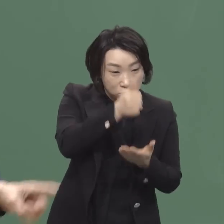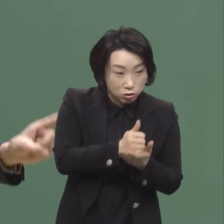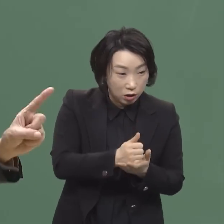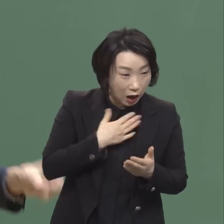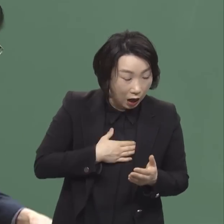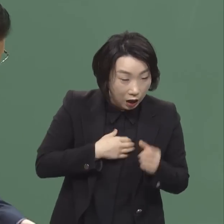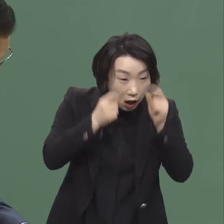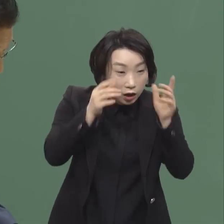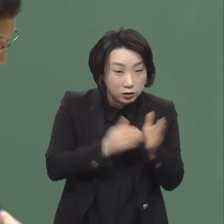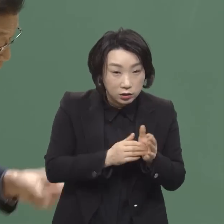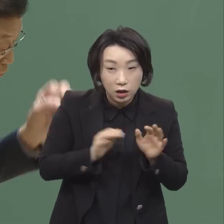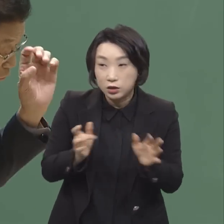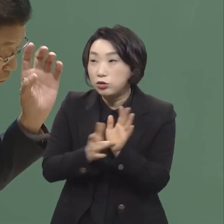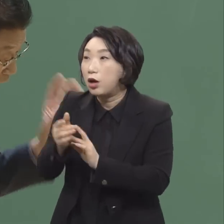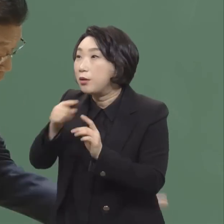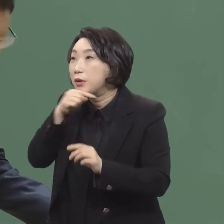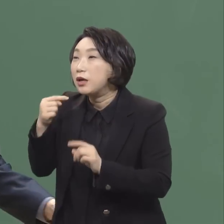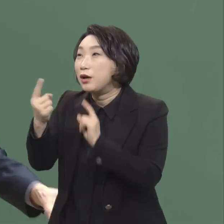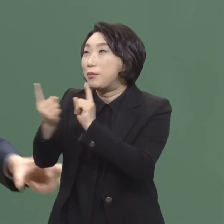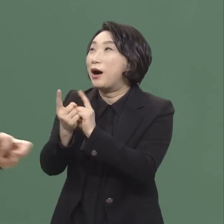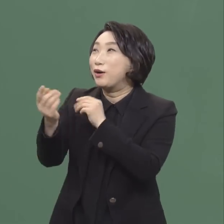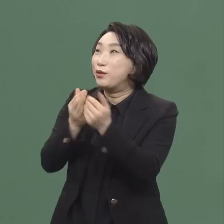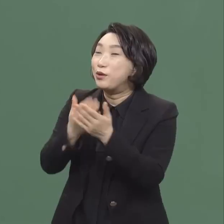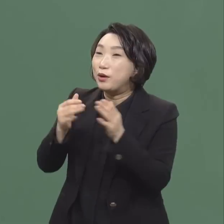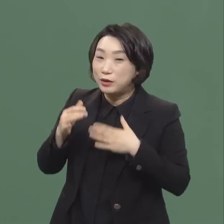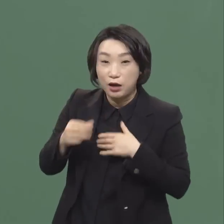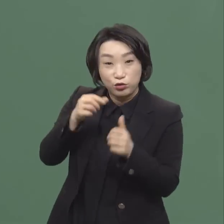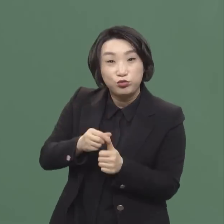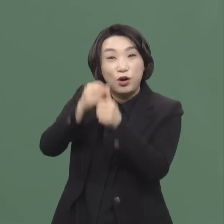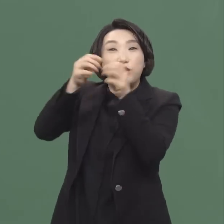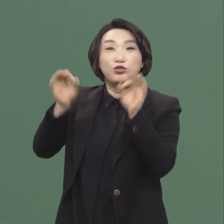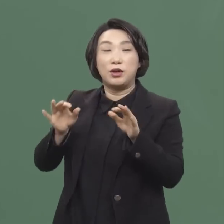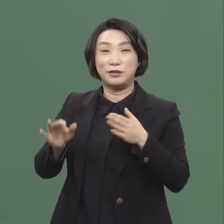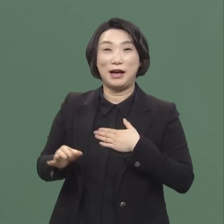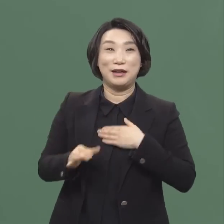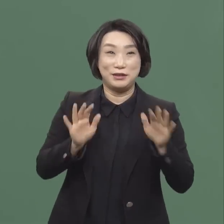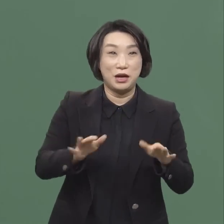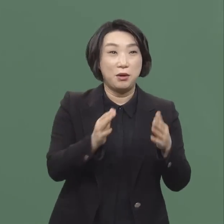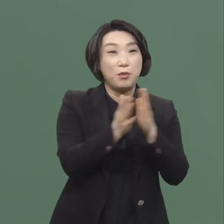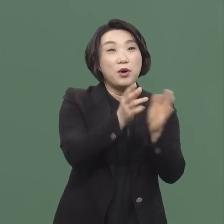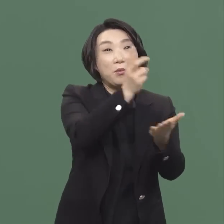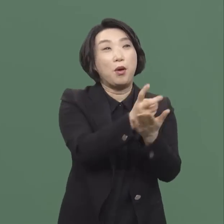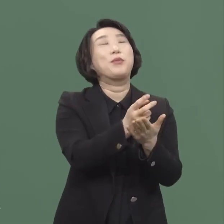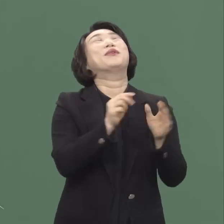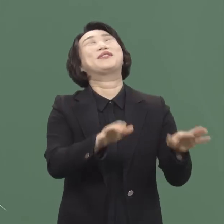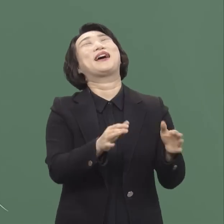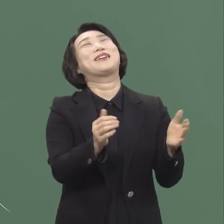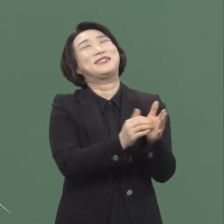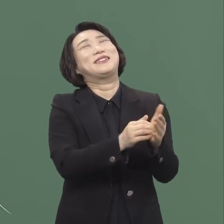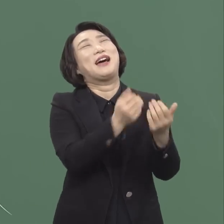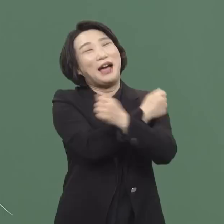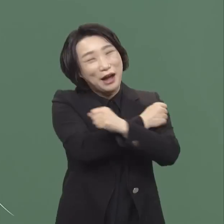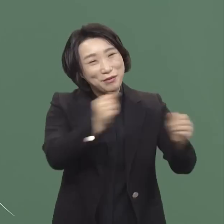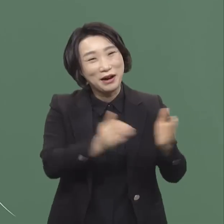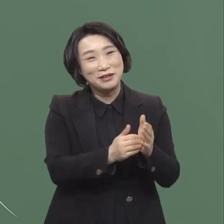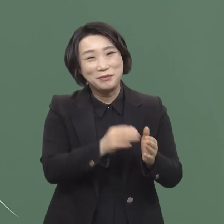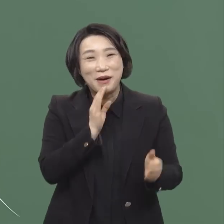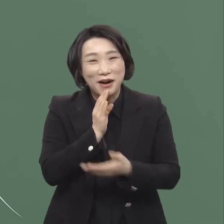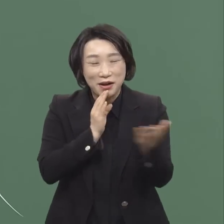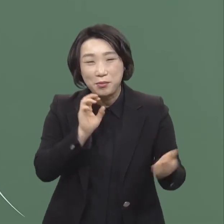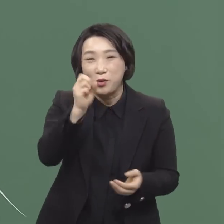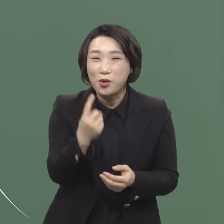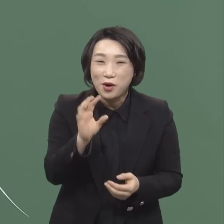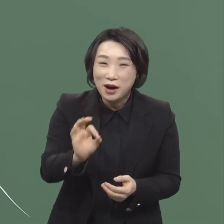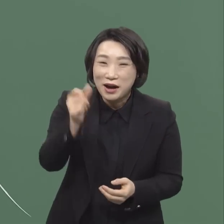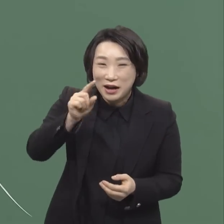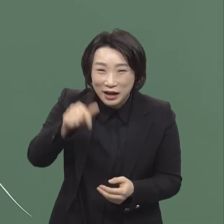다음에 예수 피를 만나서 내가 구원받는 순간에 난 율법에서 해방됐다 이 말이요. 몽학선생에서 해방됐다